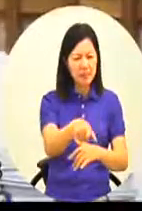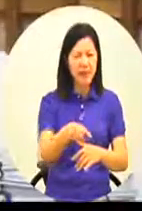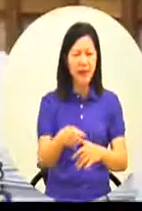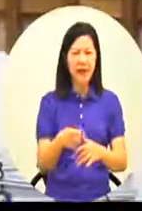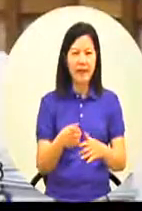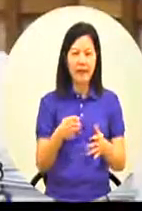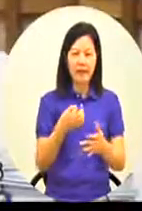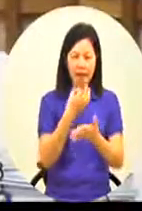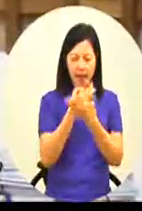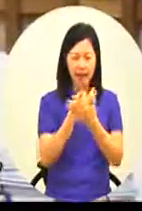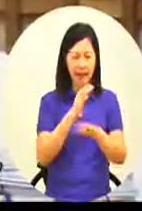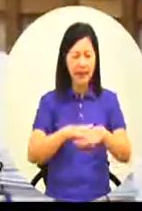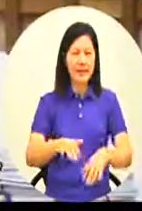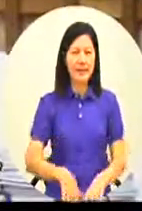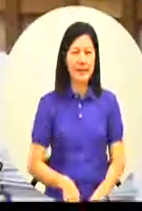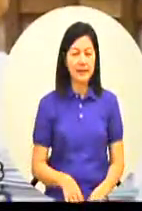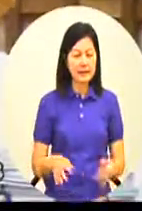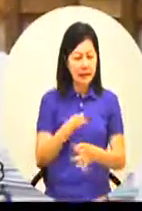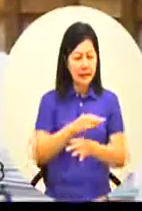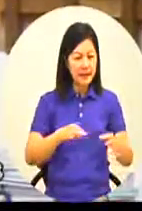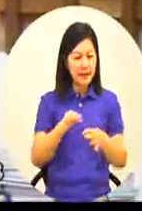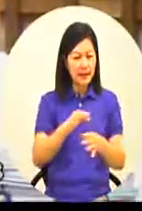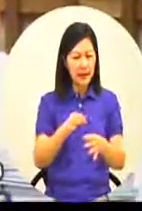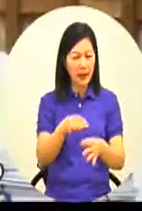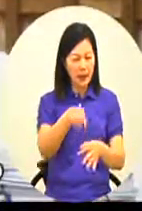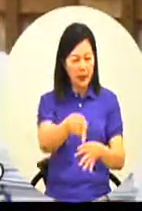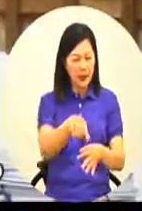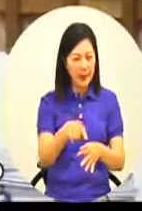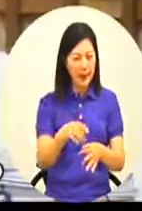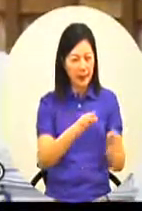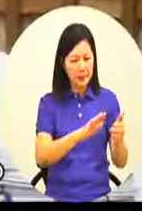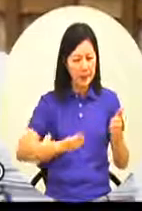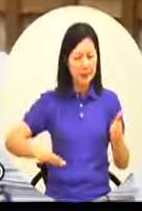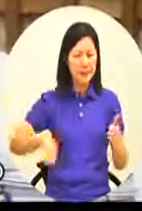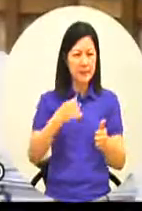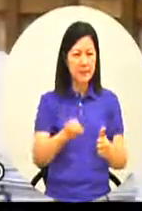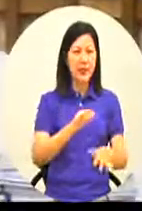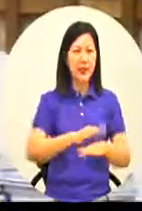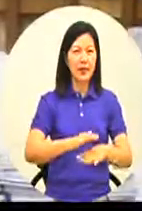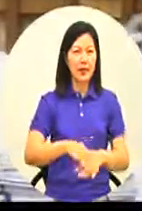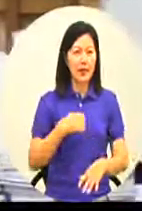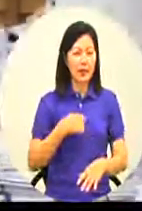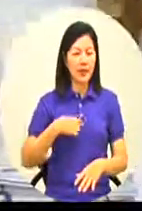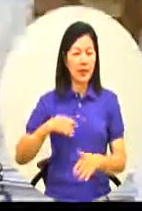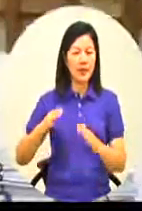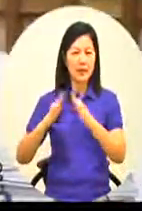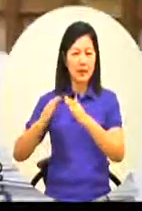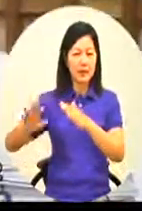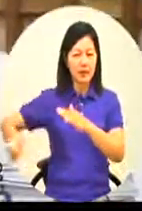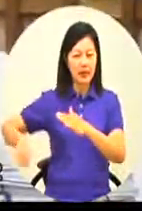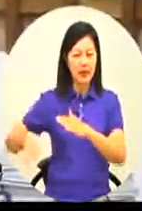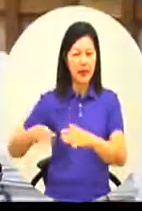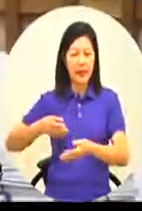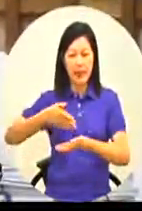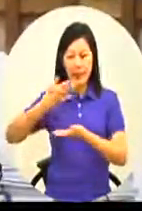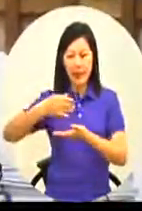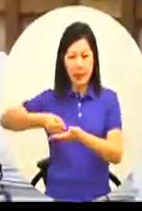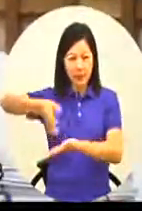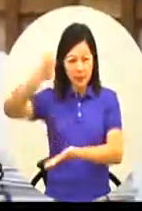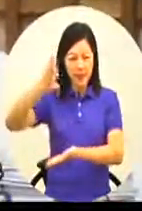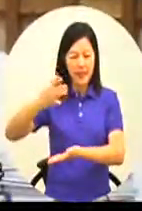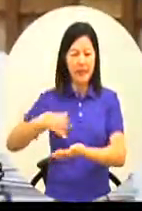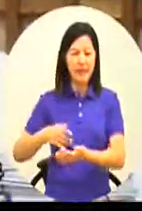总完全去停顿掉的，高雄市影响足济。我的隔壁饭店嘛，迄饭店等于收民